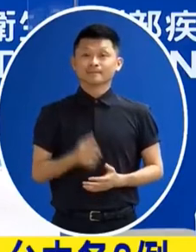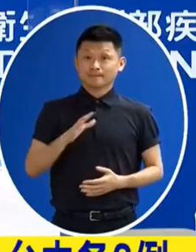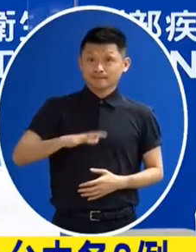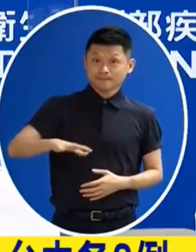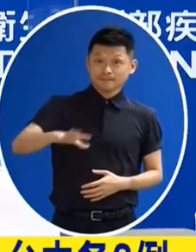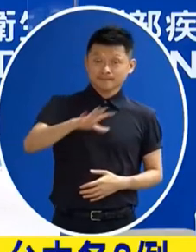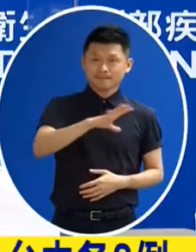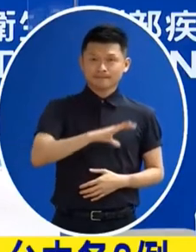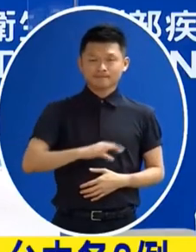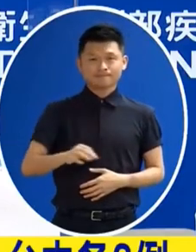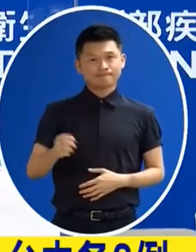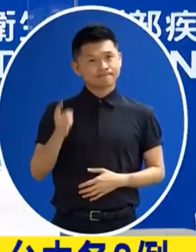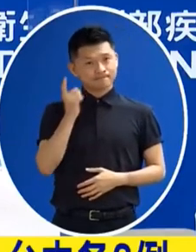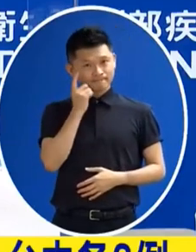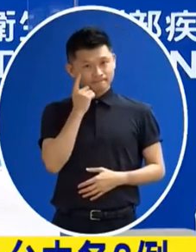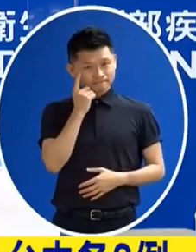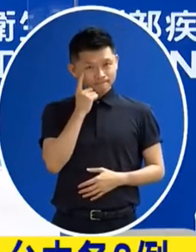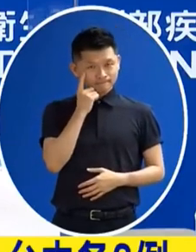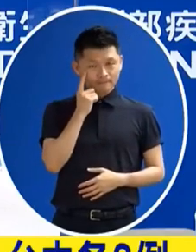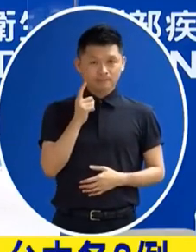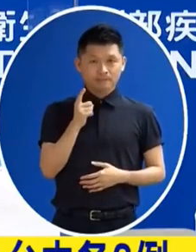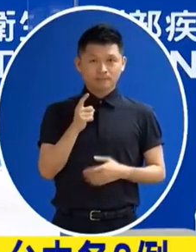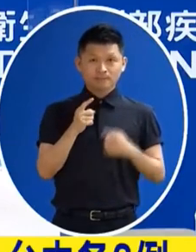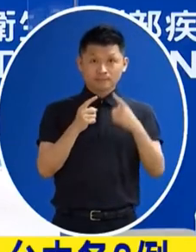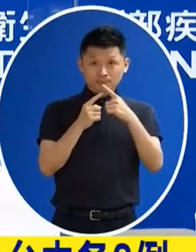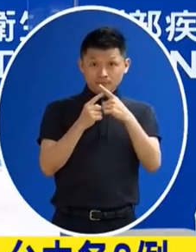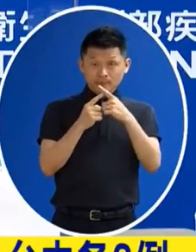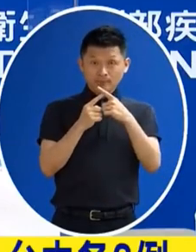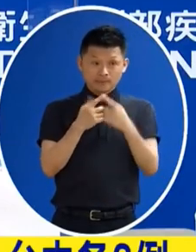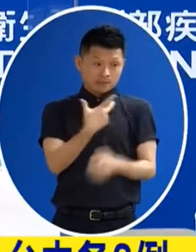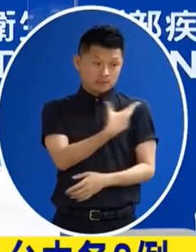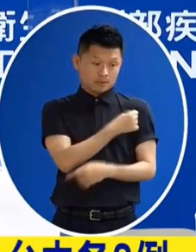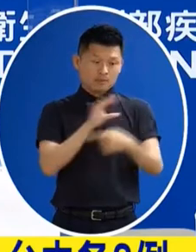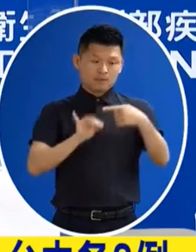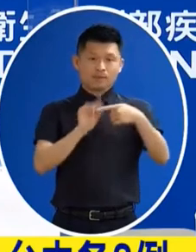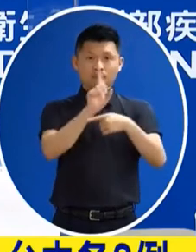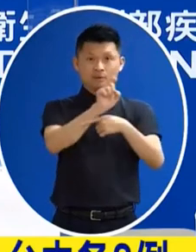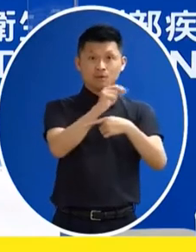讲，我们大概整个的人口的涵盖率是